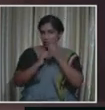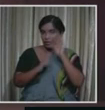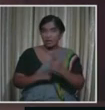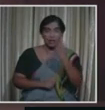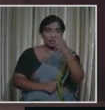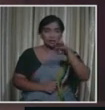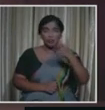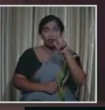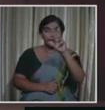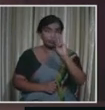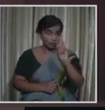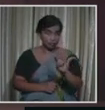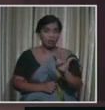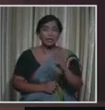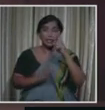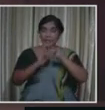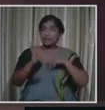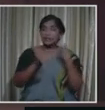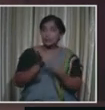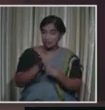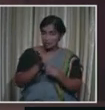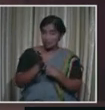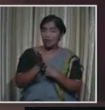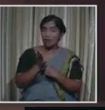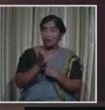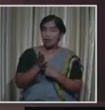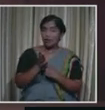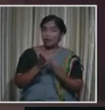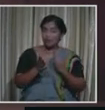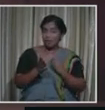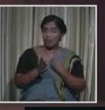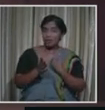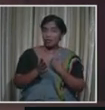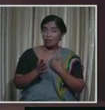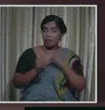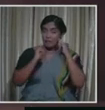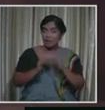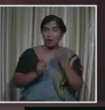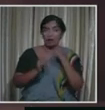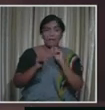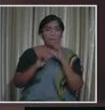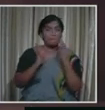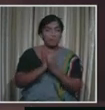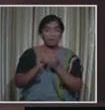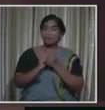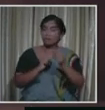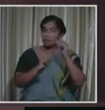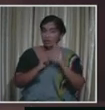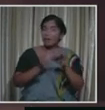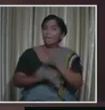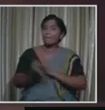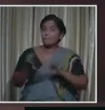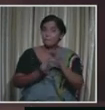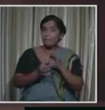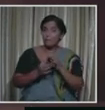samasa asu tu nedi, JR Jayawardhan, tamangga itu amat berat JR tiga pati pati kriyat mang negi masandha. Pajatan terwaj aku